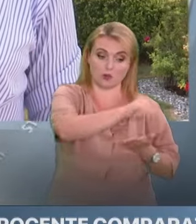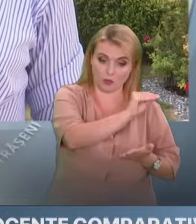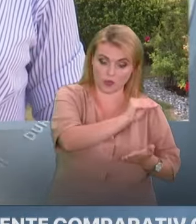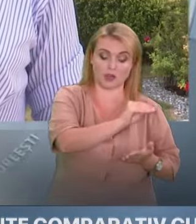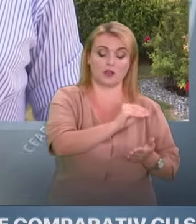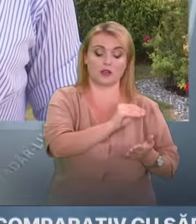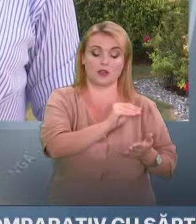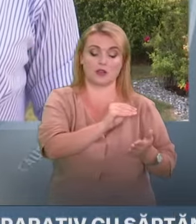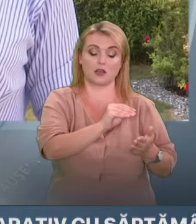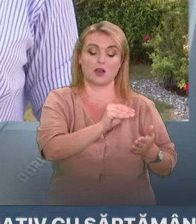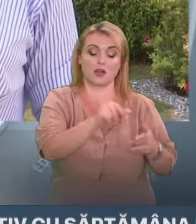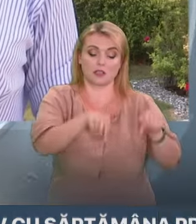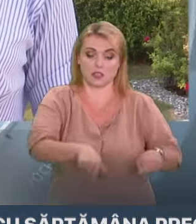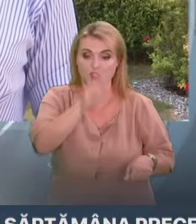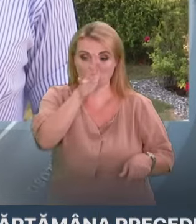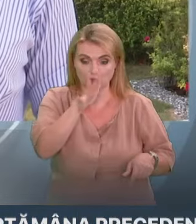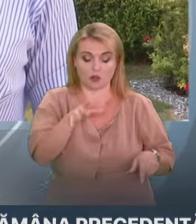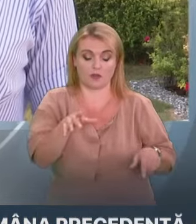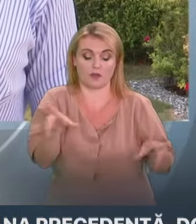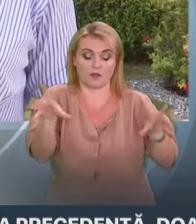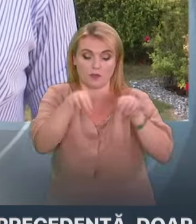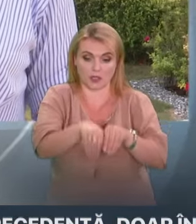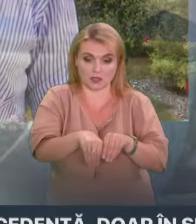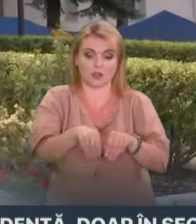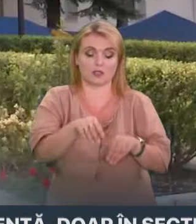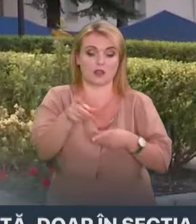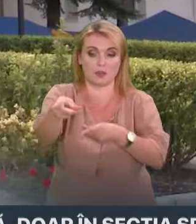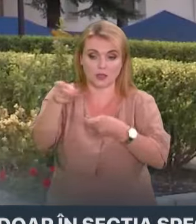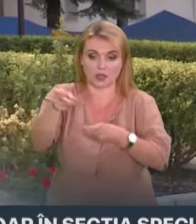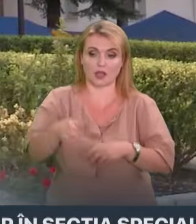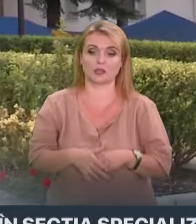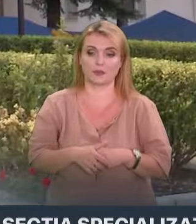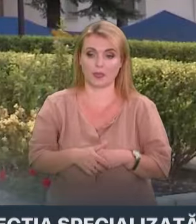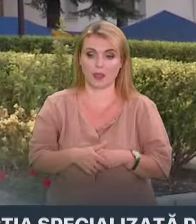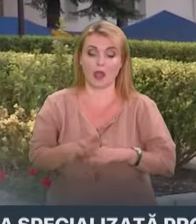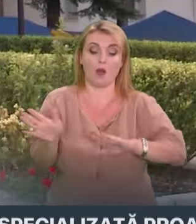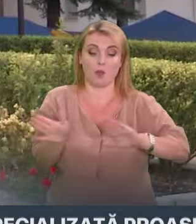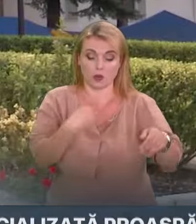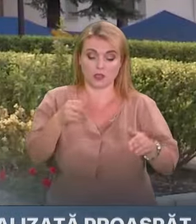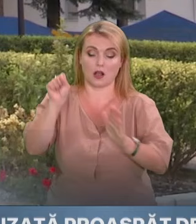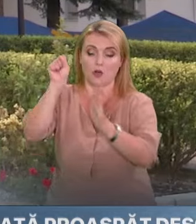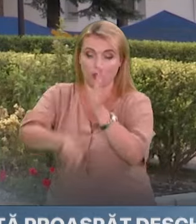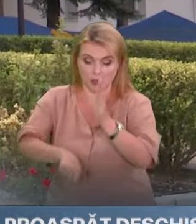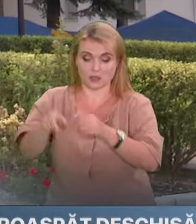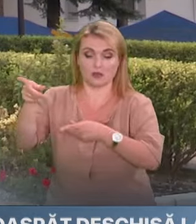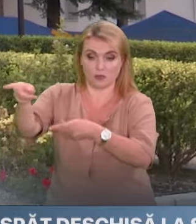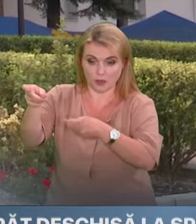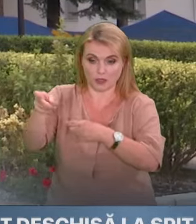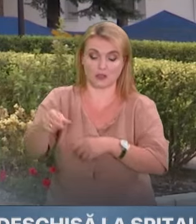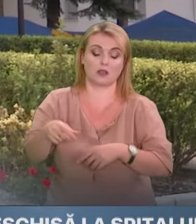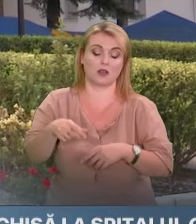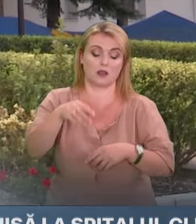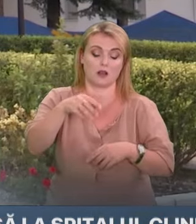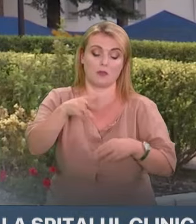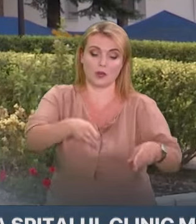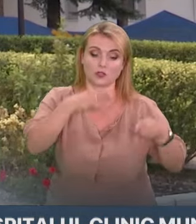arma. Un alt detaliu dezvăluit de polițiști și procurori este faptul că după săvârșirea omorului, killerul a